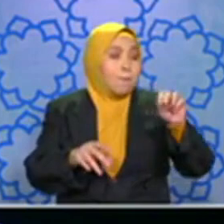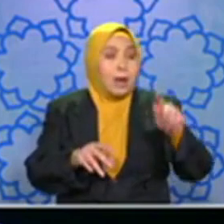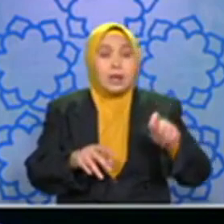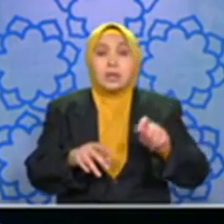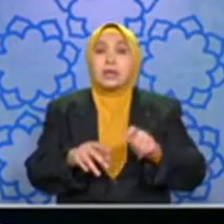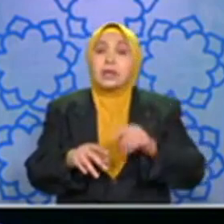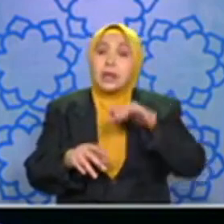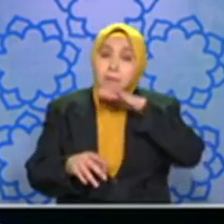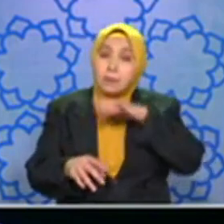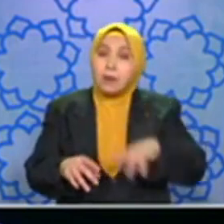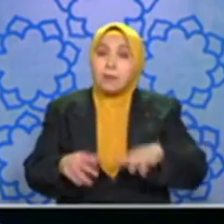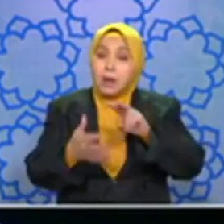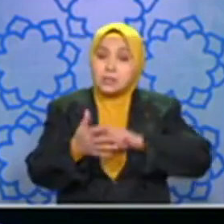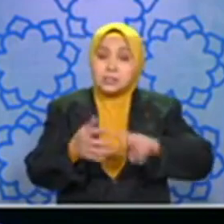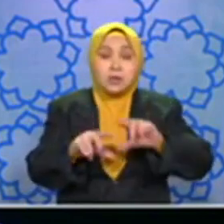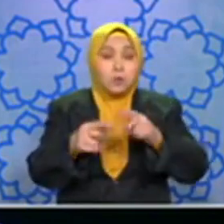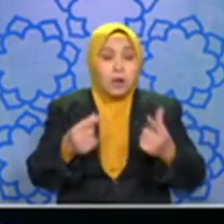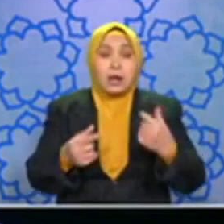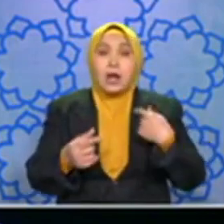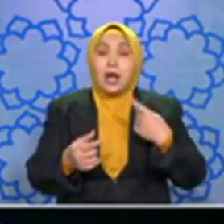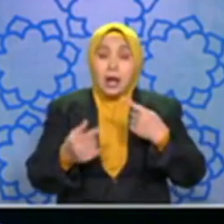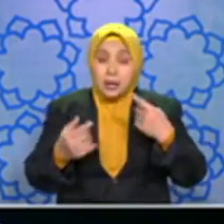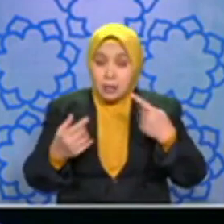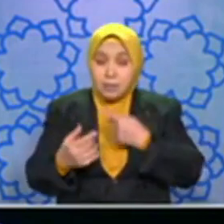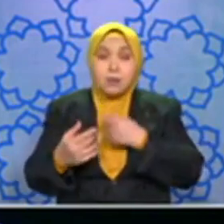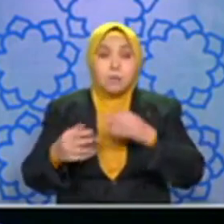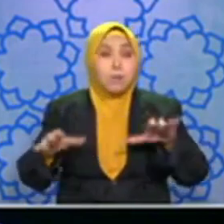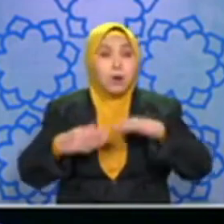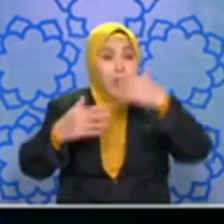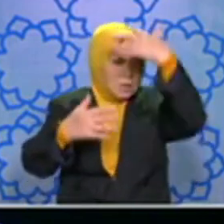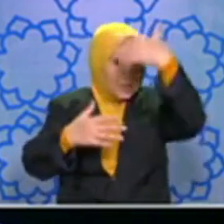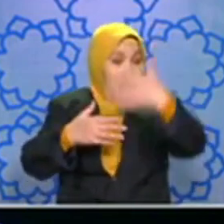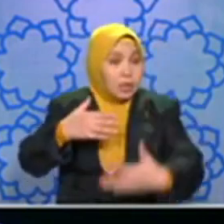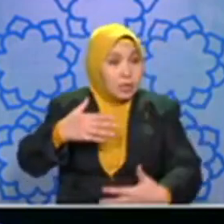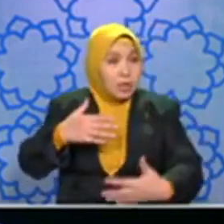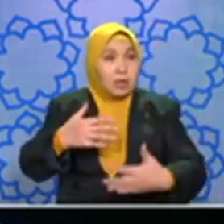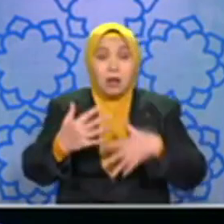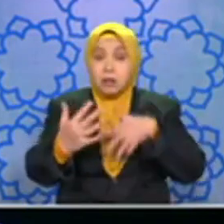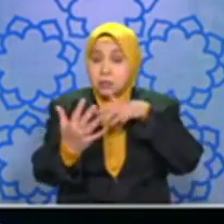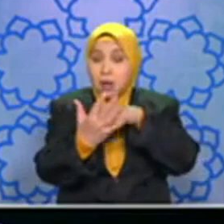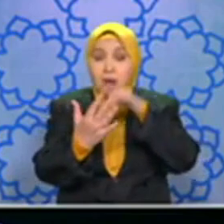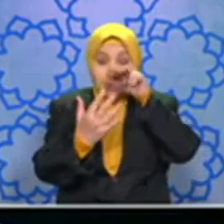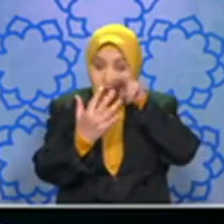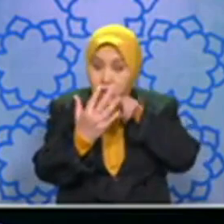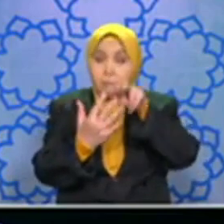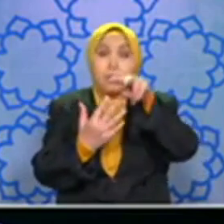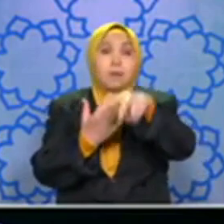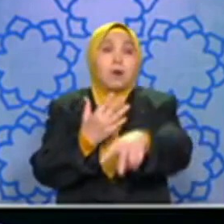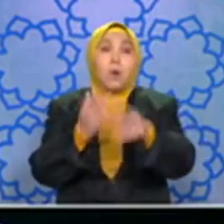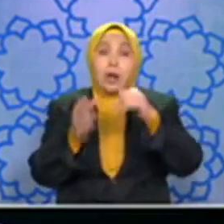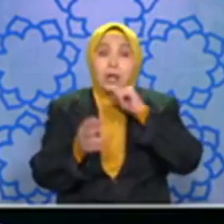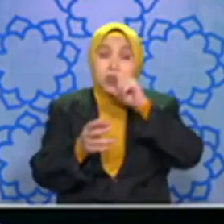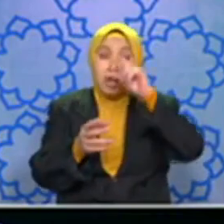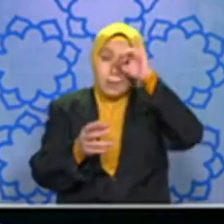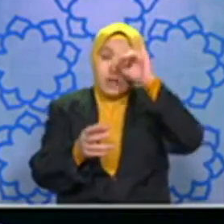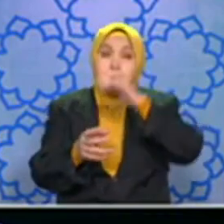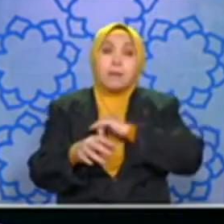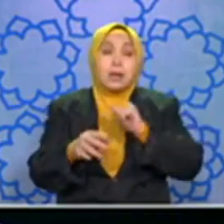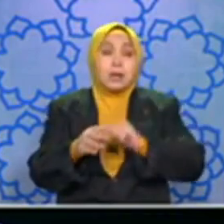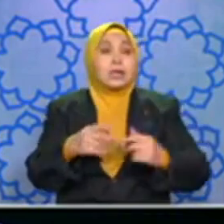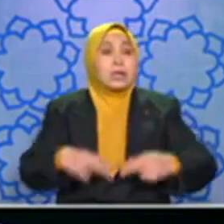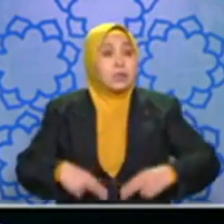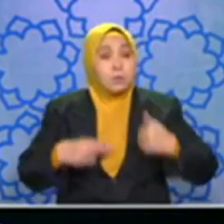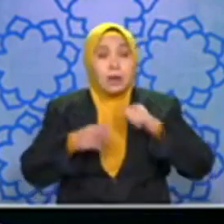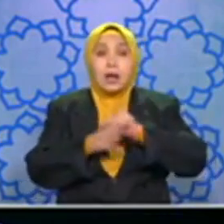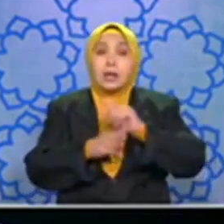membaca Al-Quran, kami adakan suatu dinding yang tidak terlihat di antara kamu dan orang-orang yang tidak beriman kepada kehidupan akhirat.